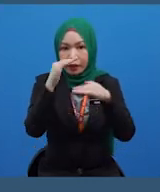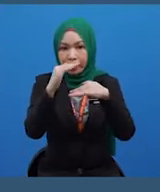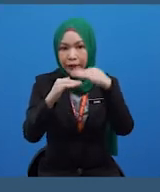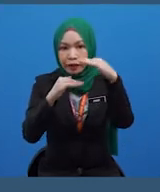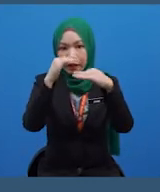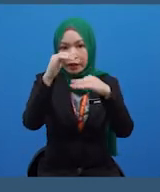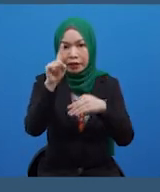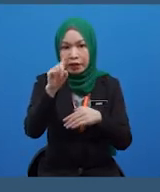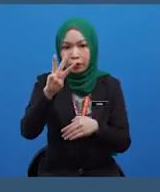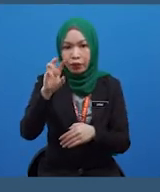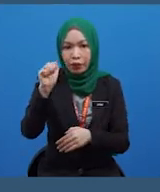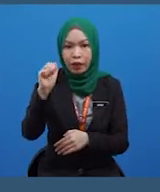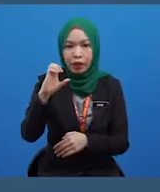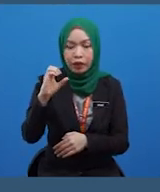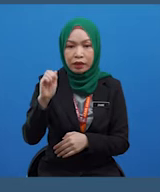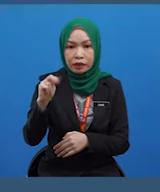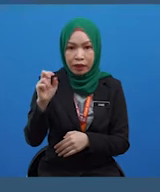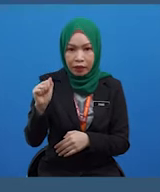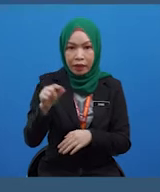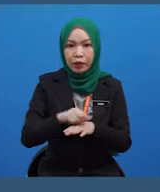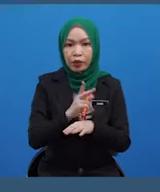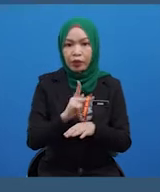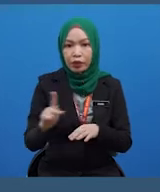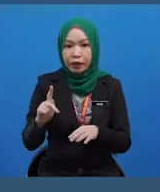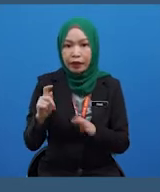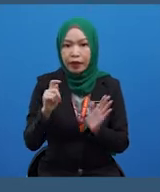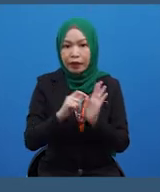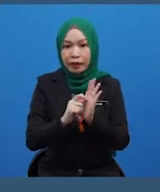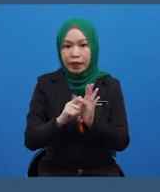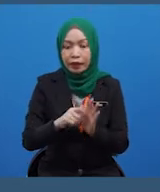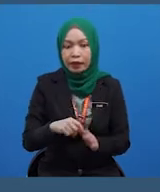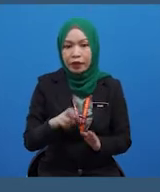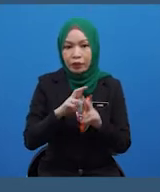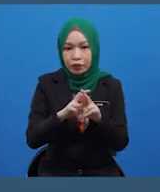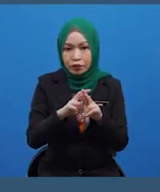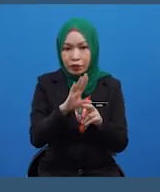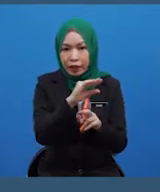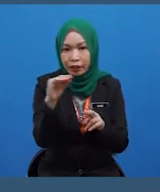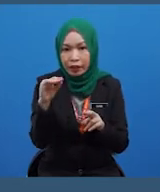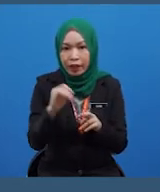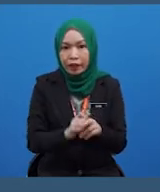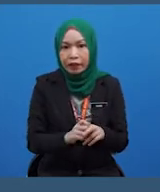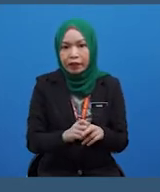rujukan dan penanda penghubung. Panjang wacana hendaklah tidak